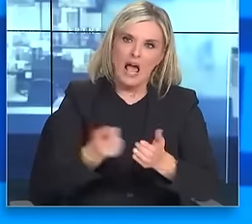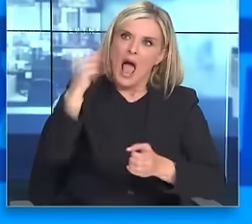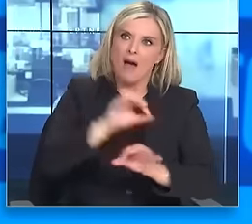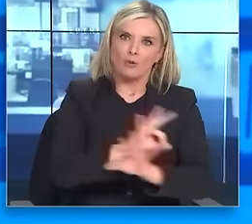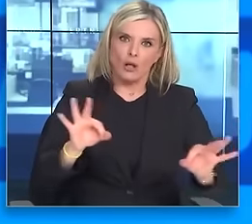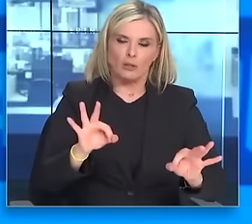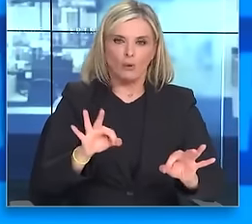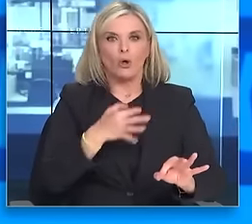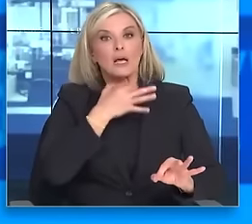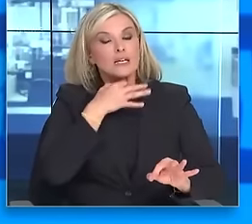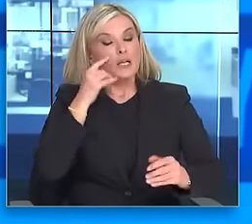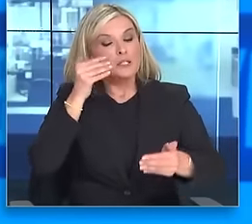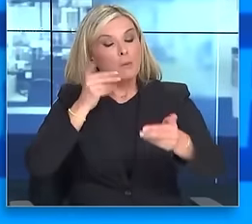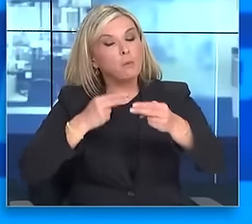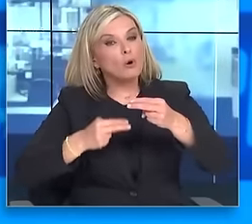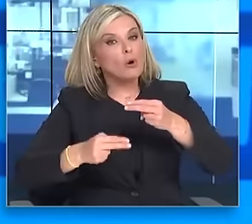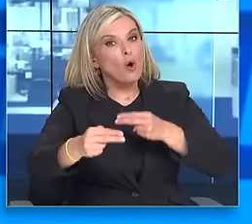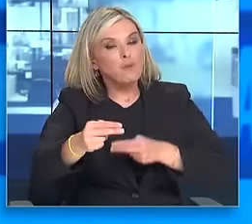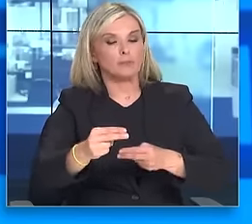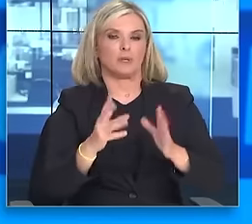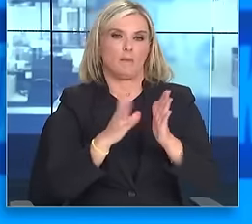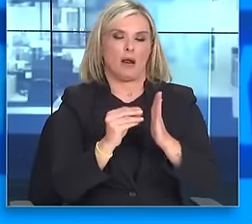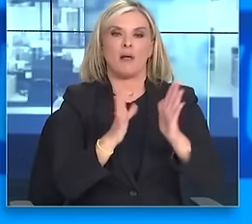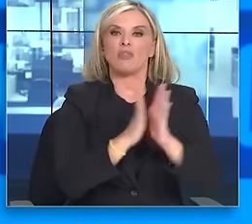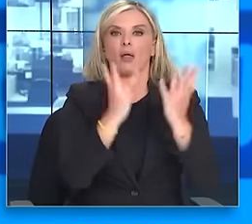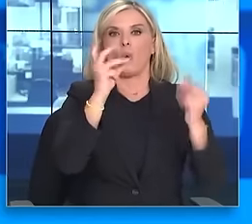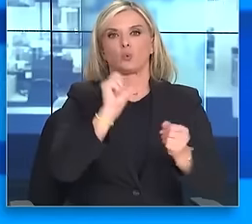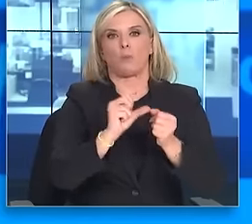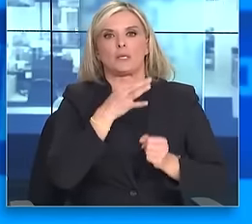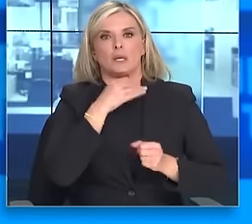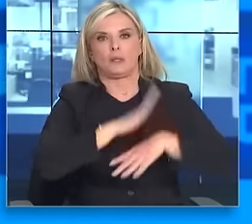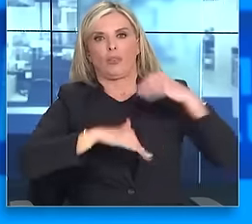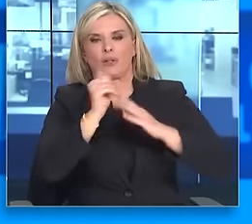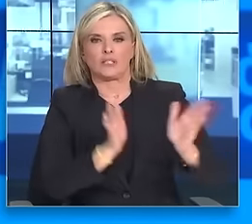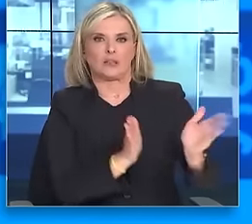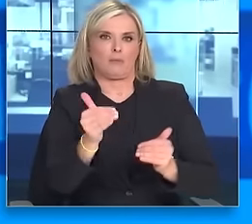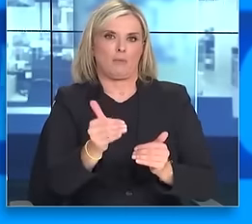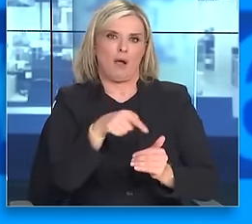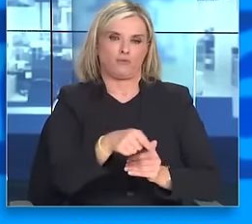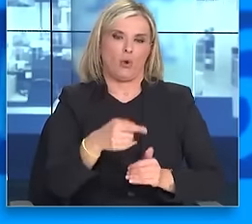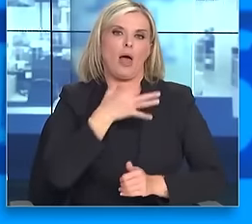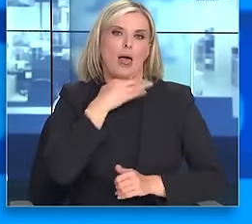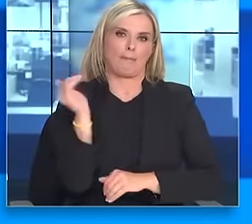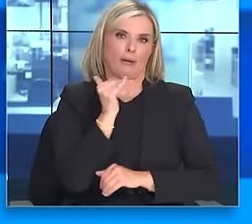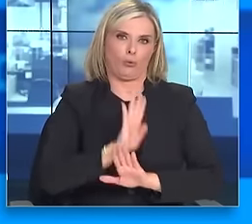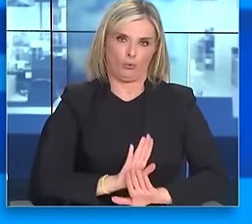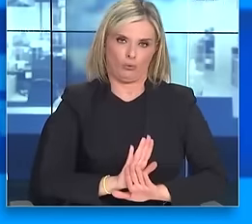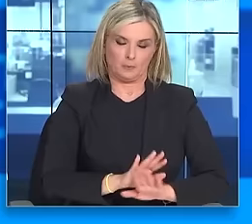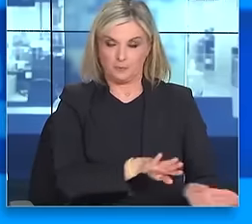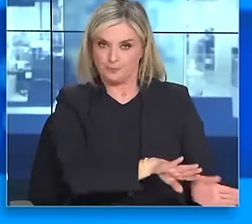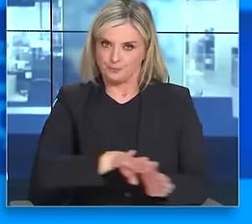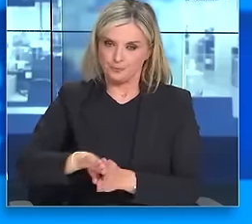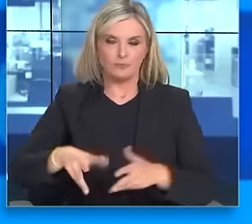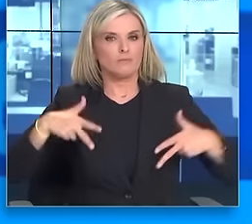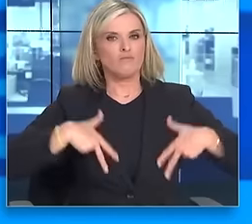και μιλάω πάντα για ορίζοντα τετραετίας. Τρέχουν όπως πολλά πράγματα και η κυβέρνηση είναι συντονισμένη σε